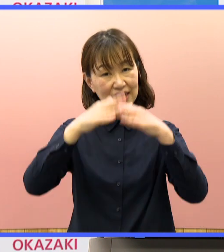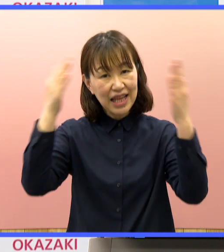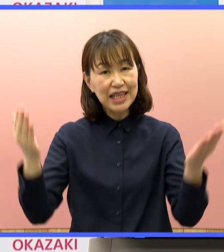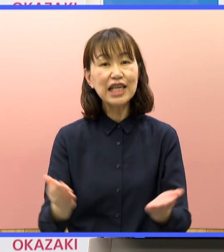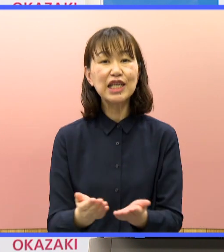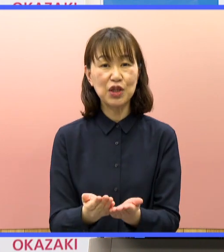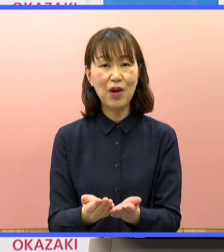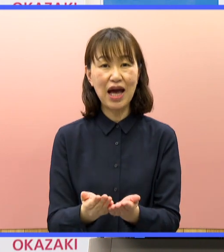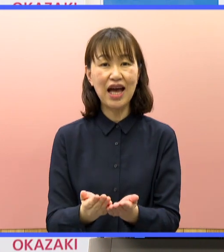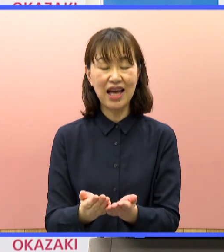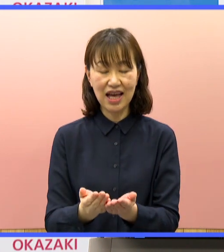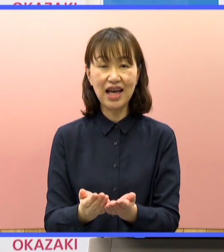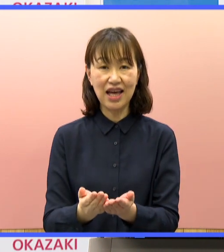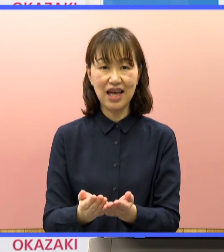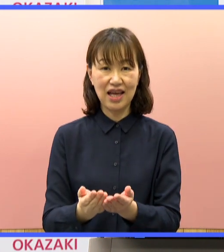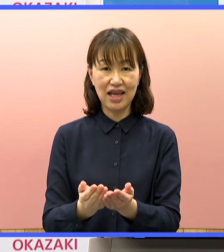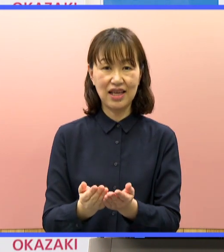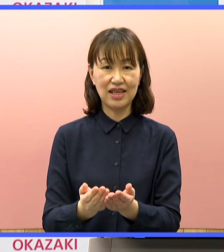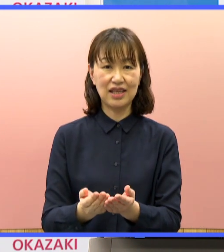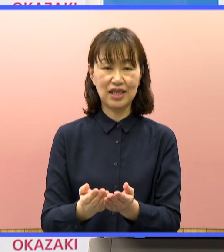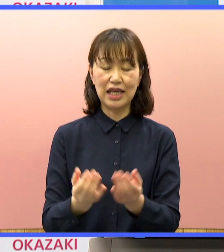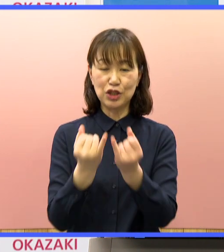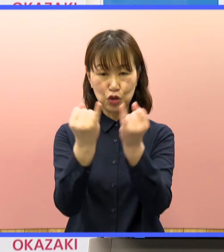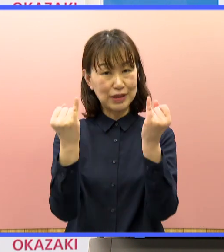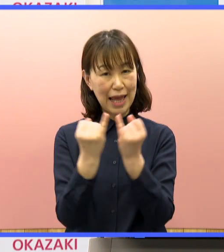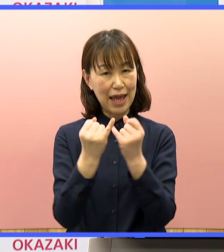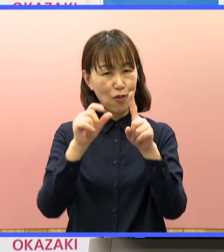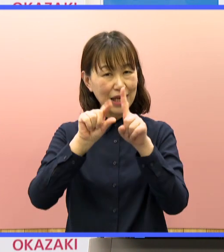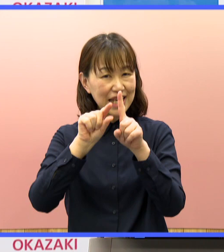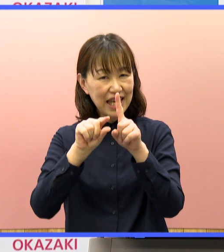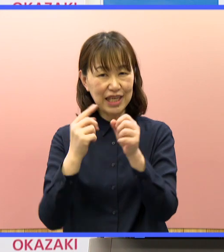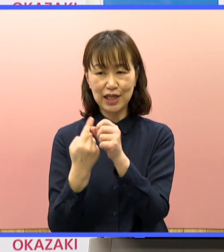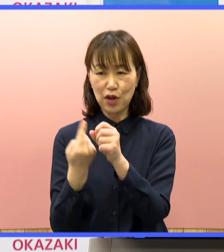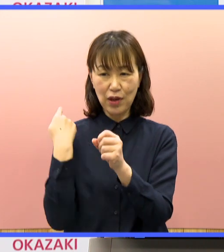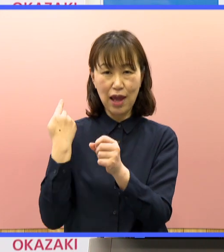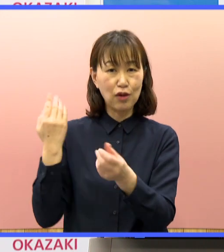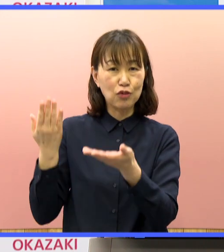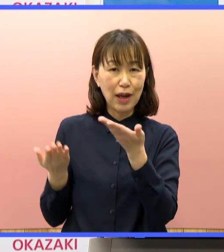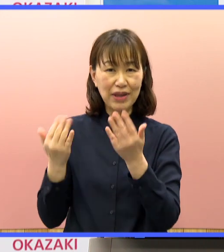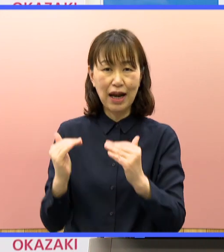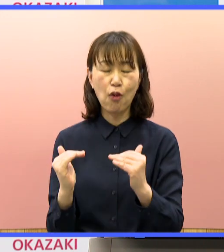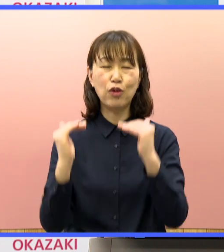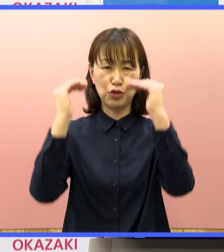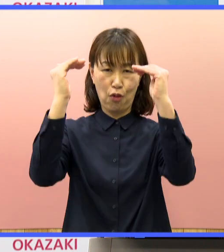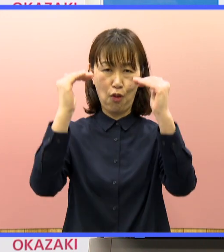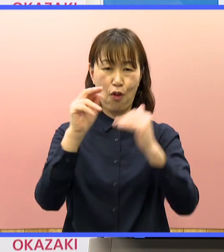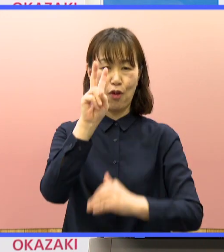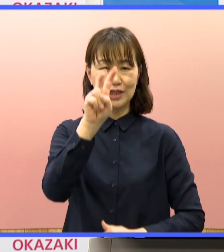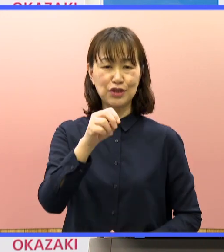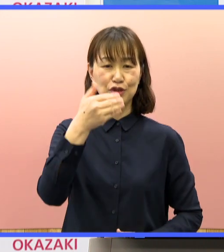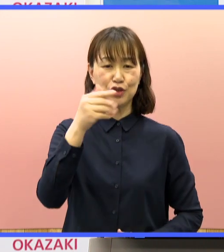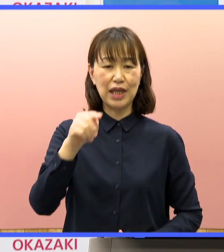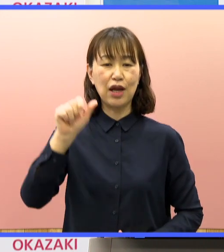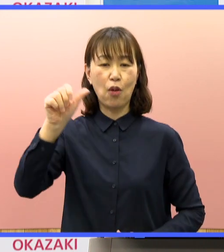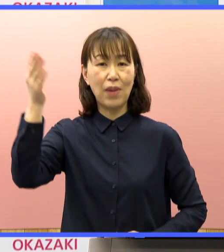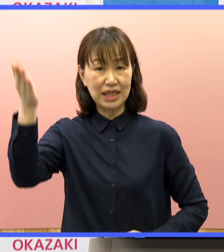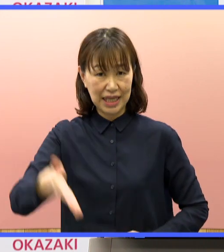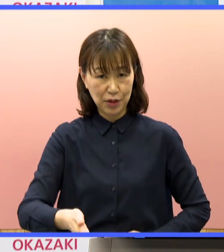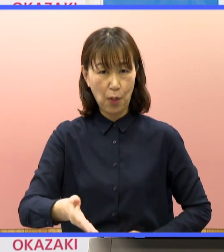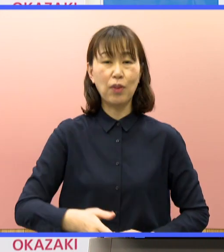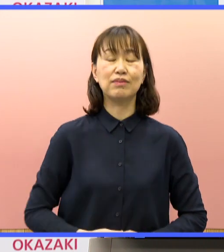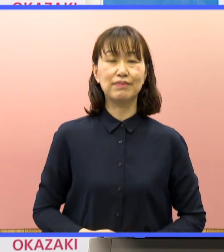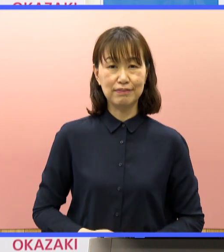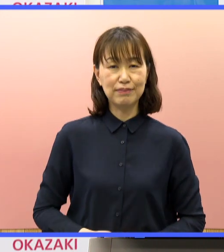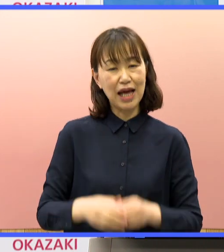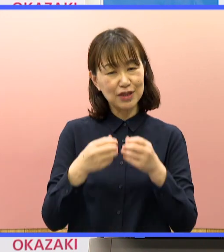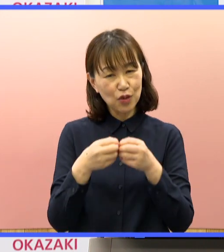女性が占める割合は昨年度よりも向上し 29.5% となっております。詳細につきましては後ほど総務部長より説明いた